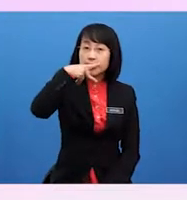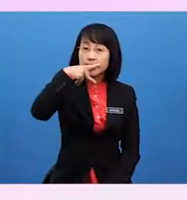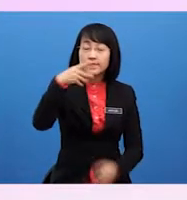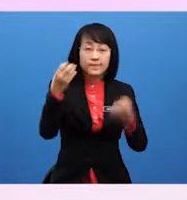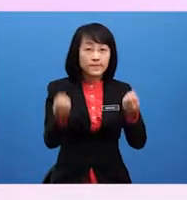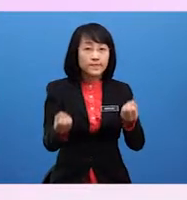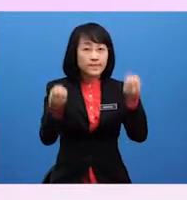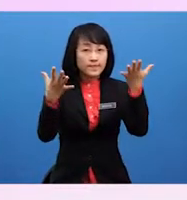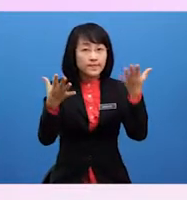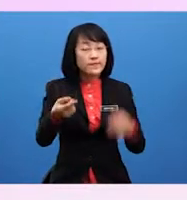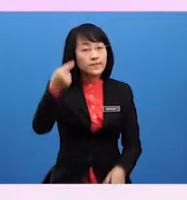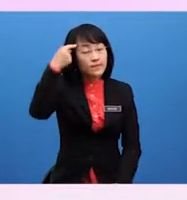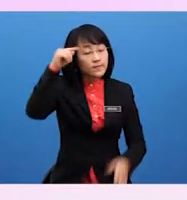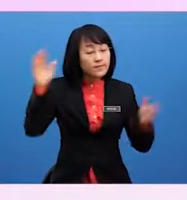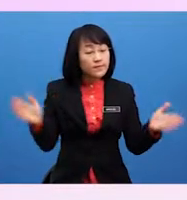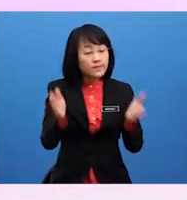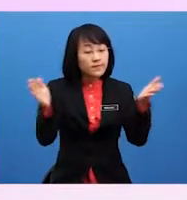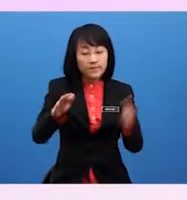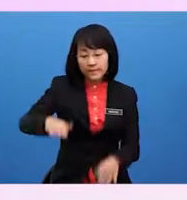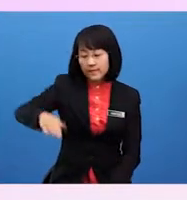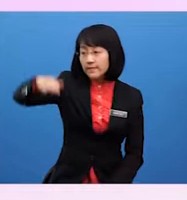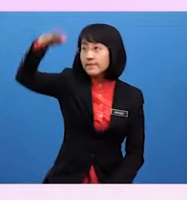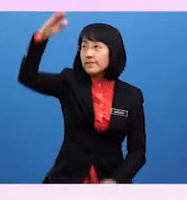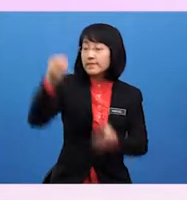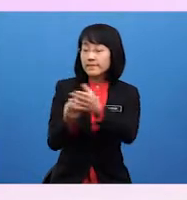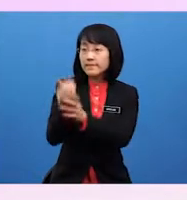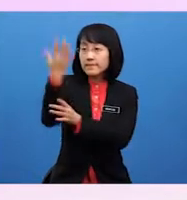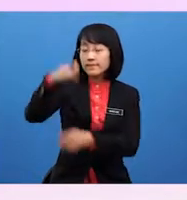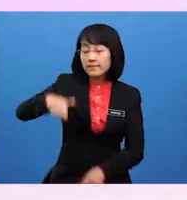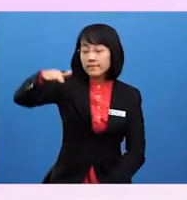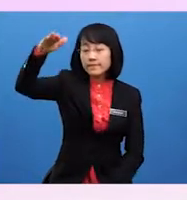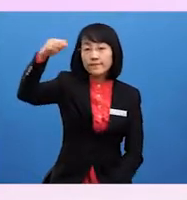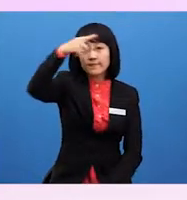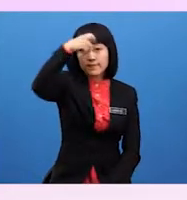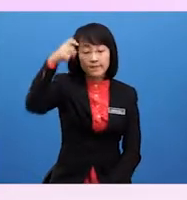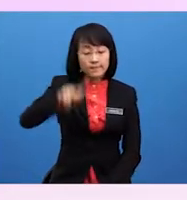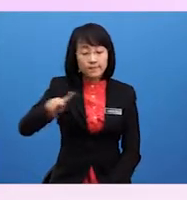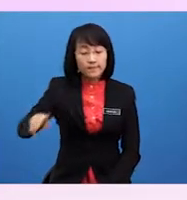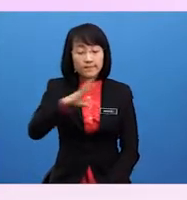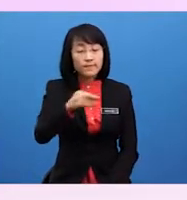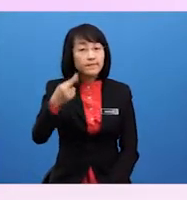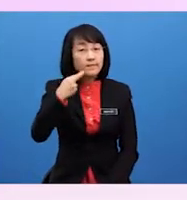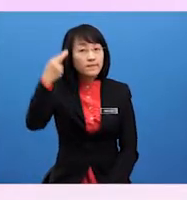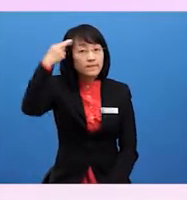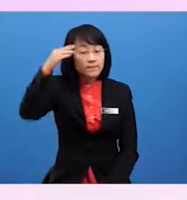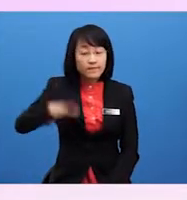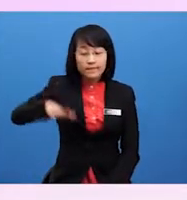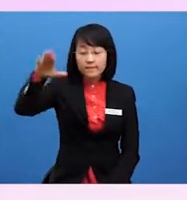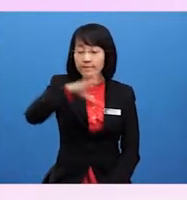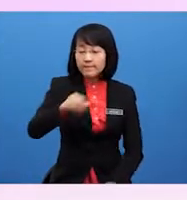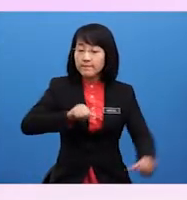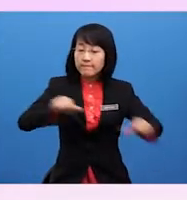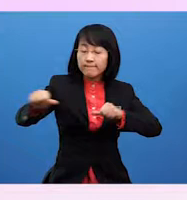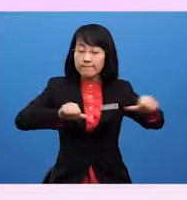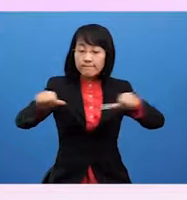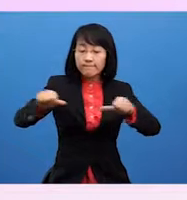untuk merangsang pertumbuhan kerana kanak-kanak dan remaja sedang membesar dan lebih aktif